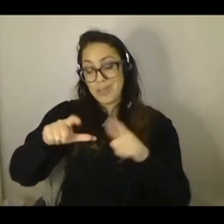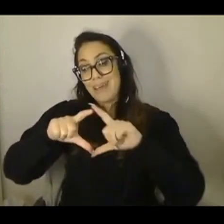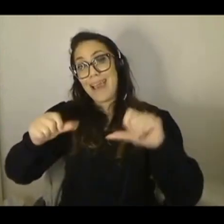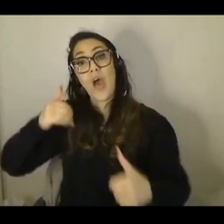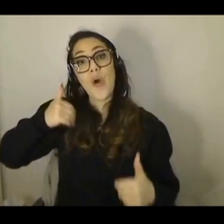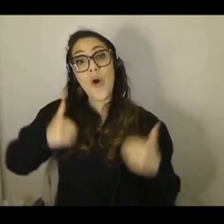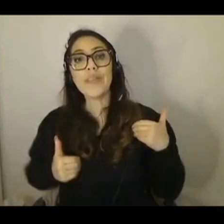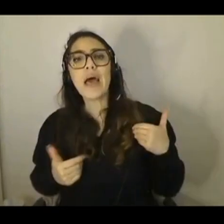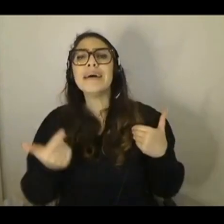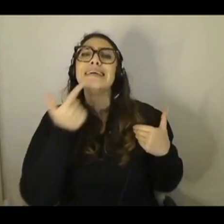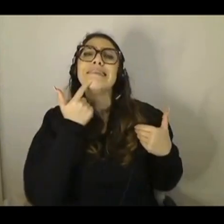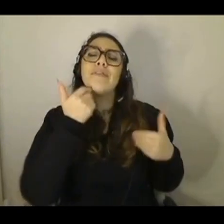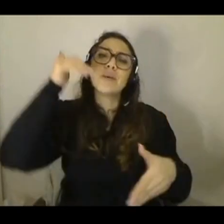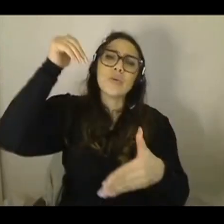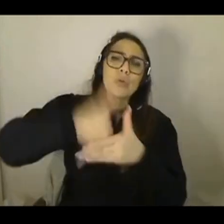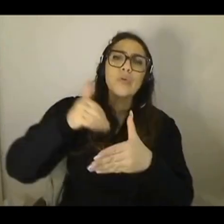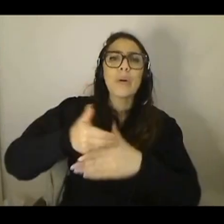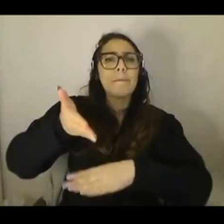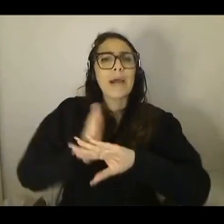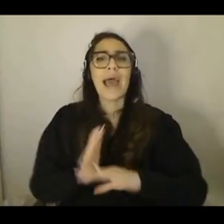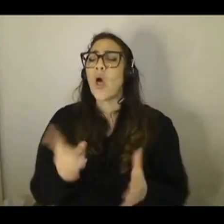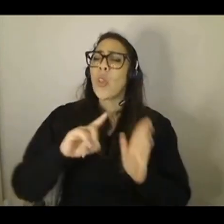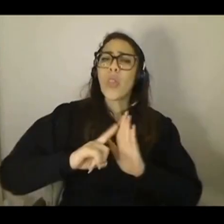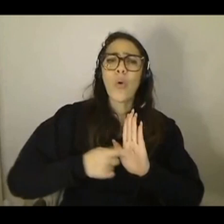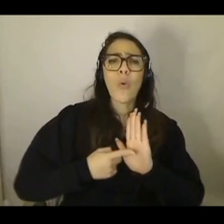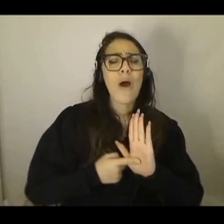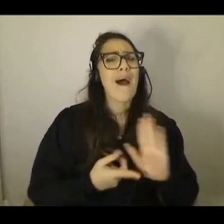les droits français liés